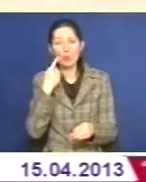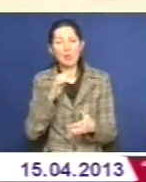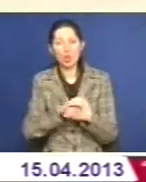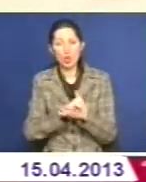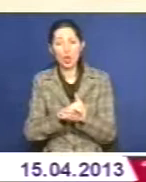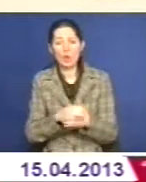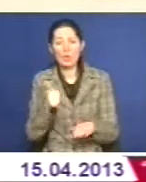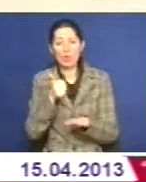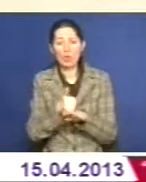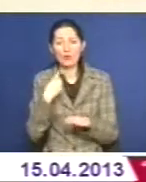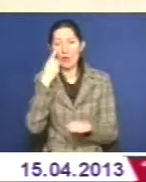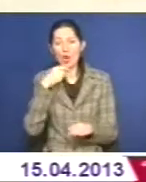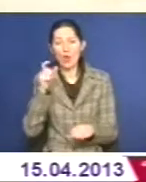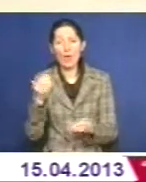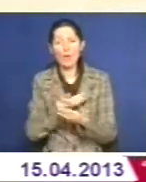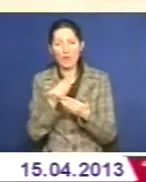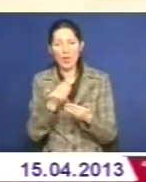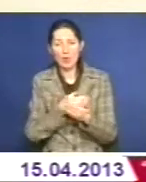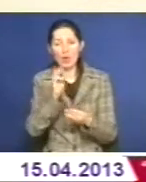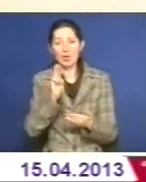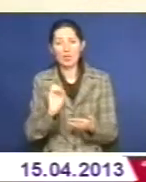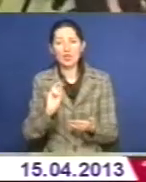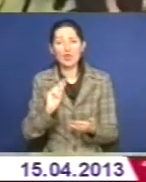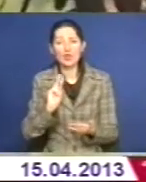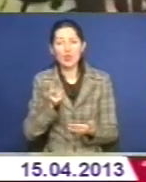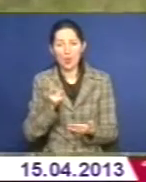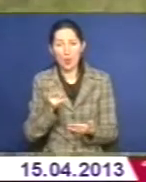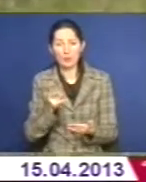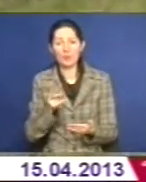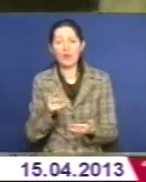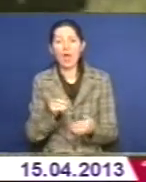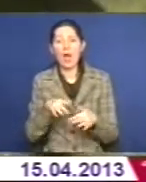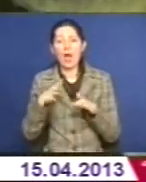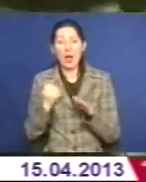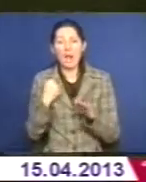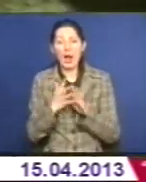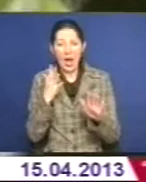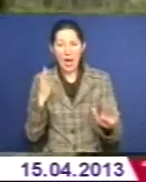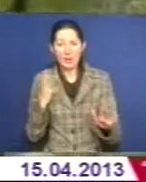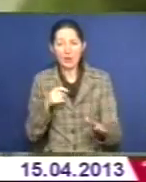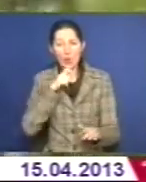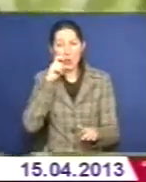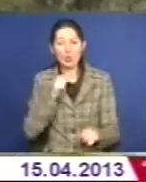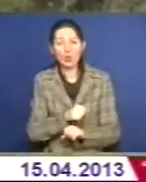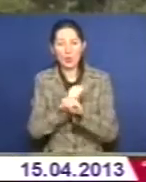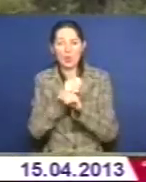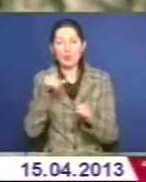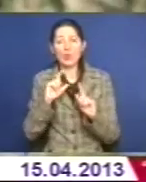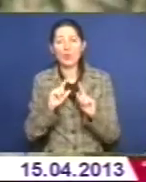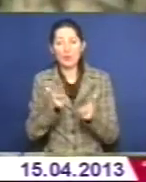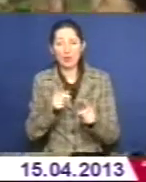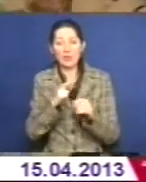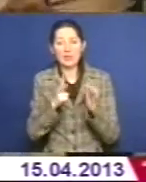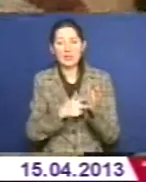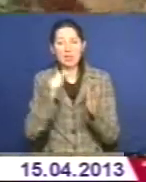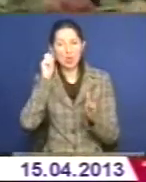Василем Шевчуком. До лав Української повстанської армії пан Євстахій вступив у 18. Нині, у 86